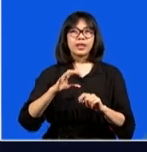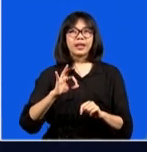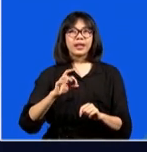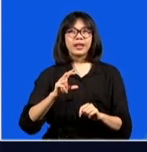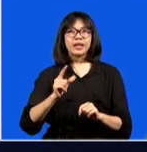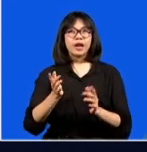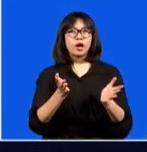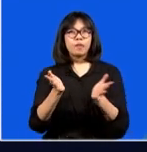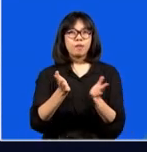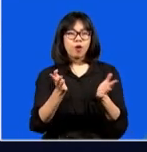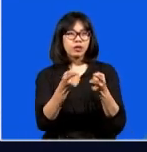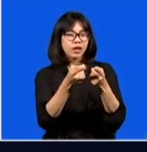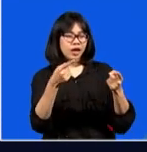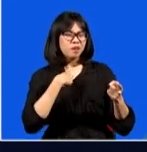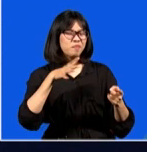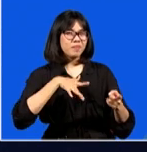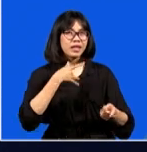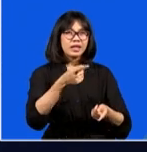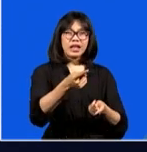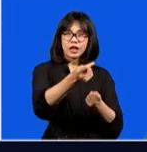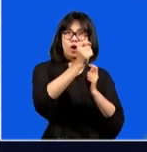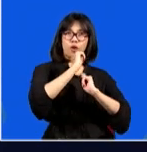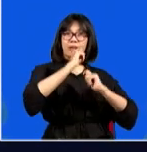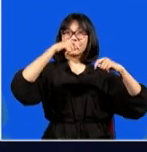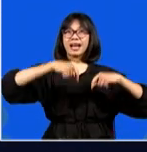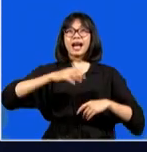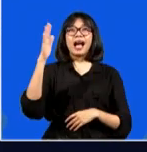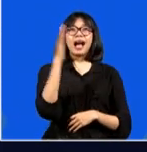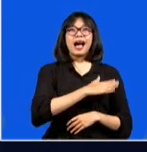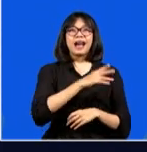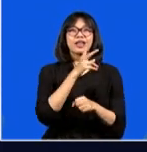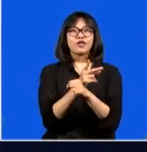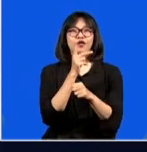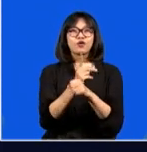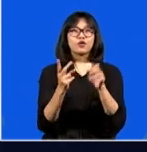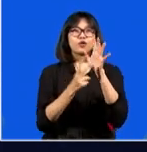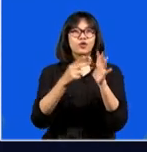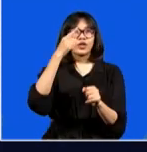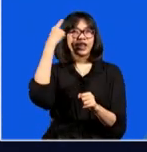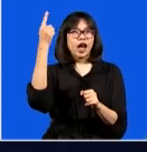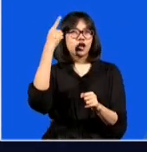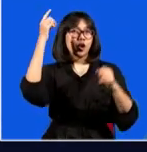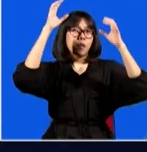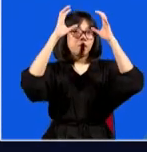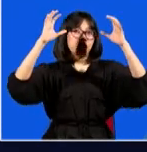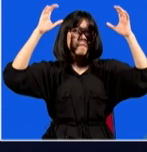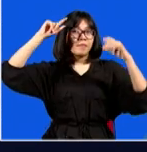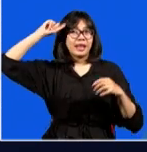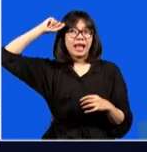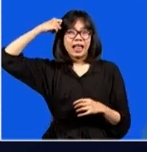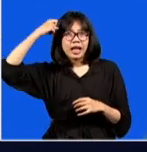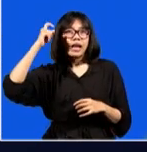pendekar-pendekar di lapangan jadi peringatan hari guru nasional ini kan nggak akan lengkap kalau kita tidak